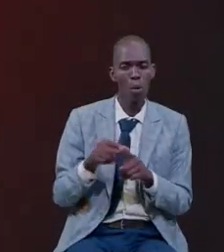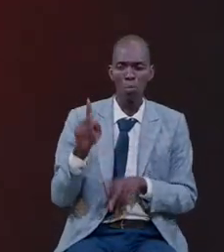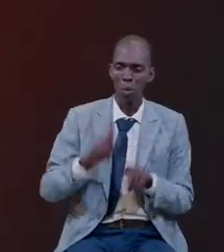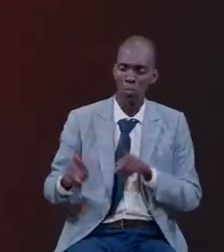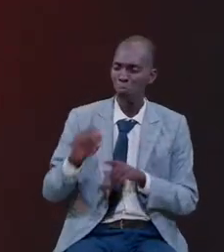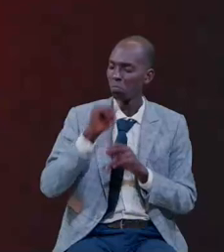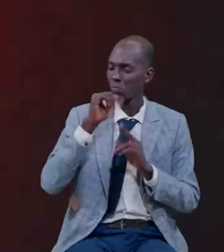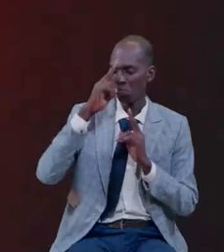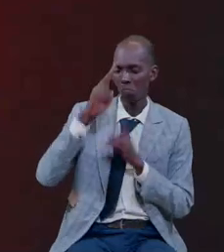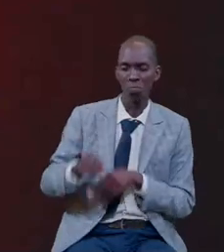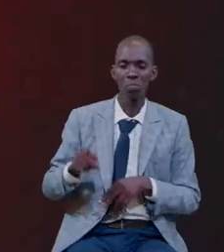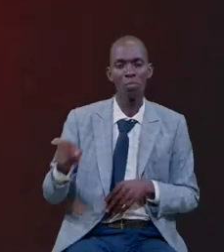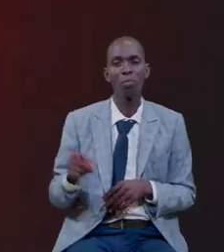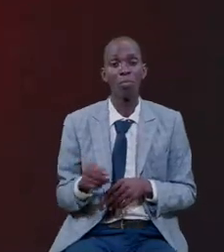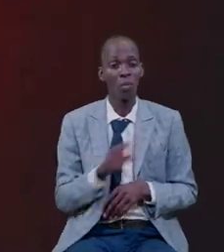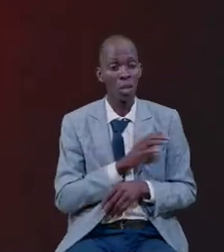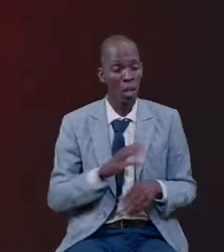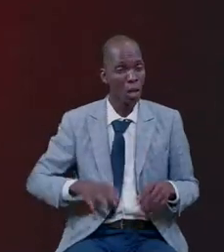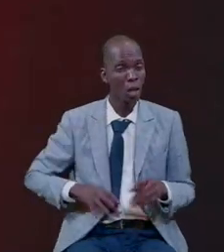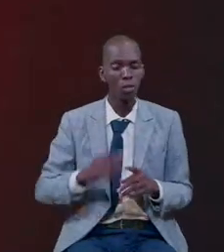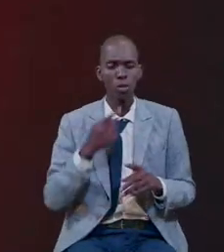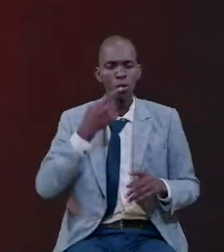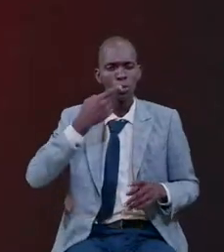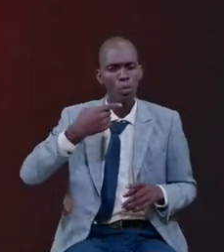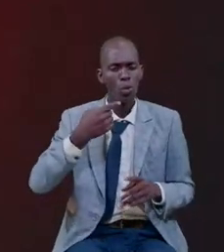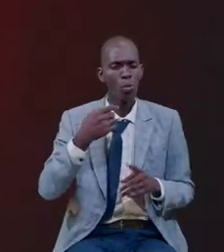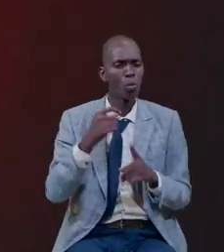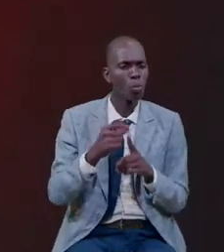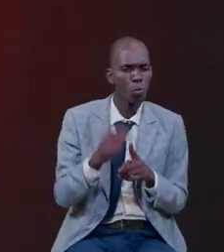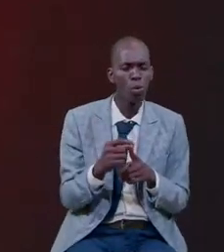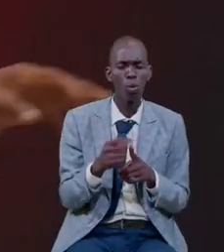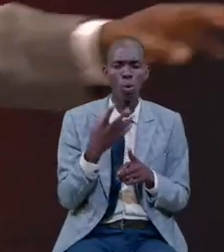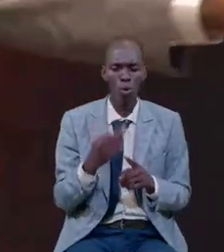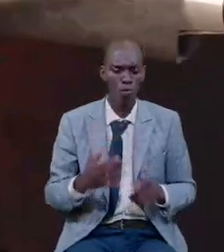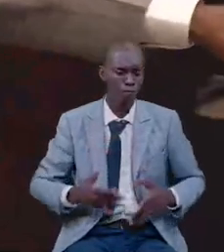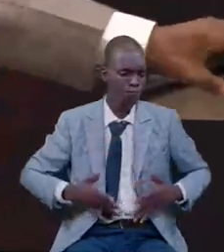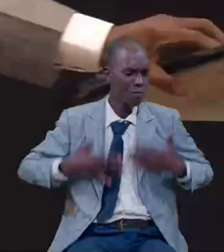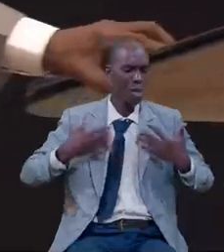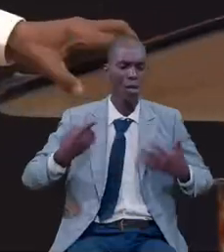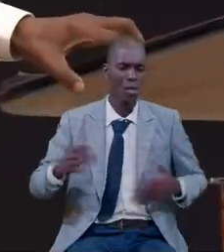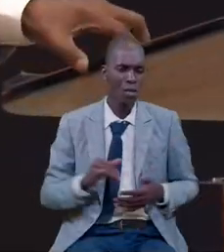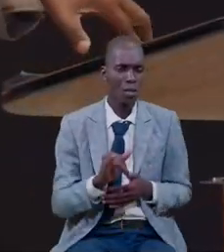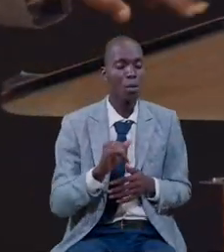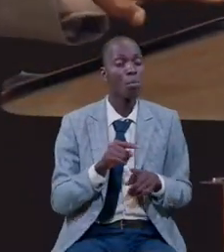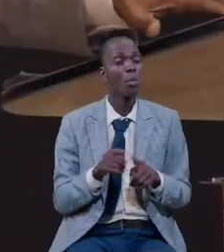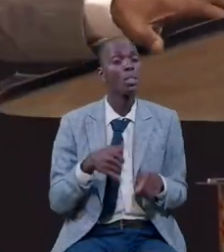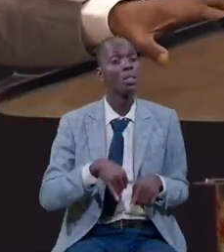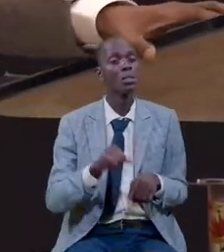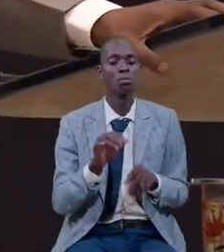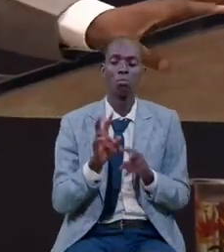lui. Il a déclaré la parole de la vie éternelle, il se moquait de